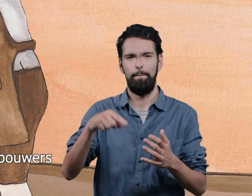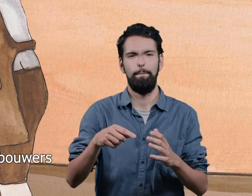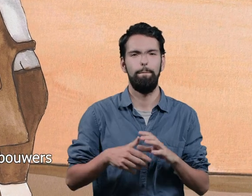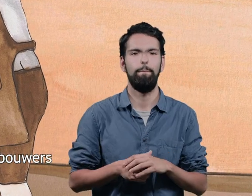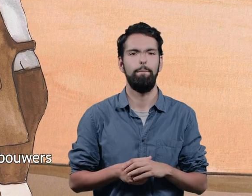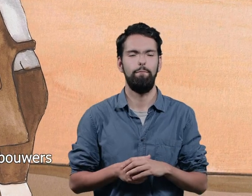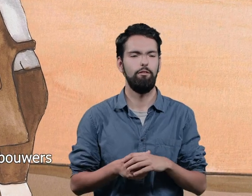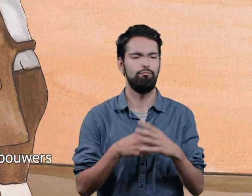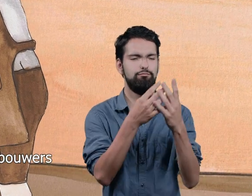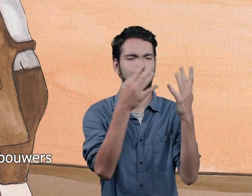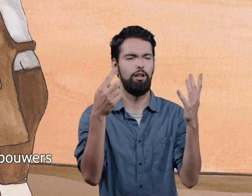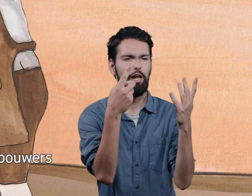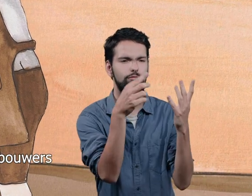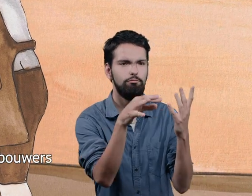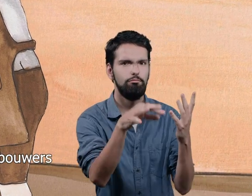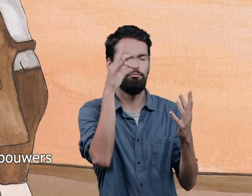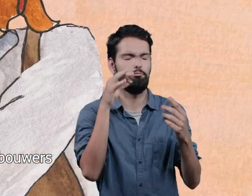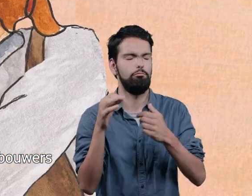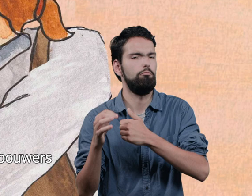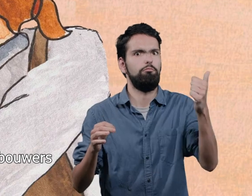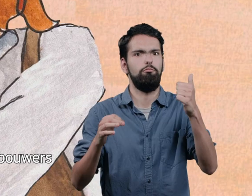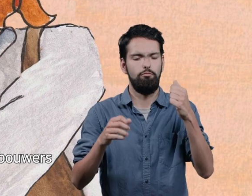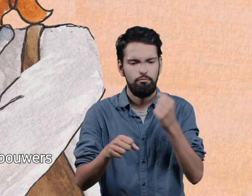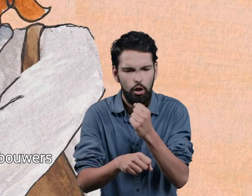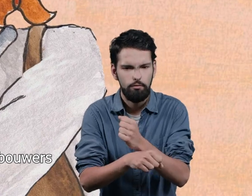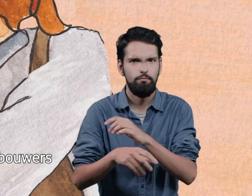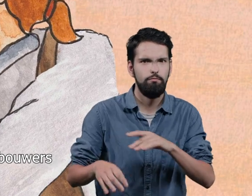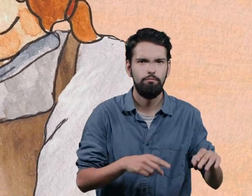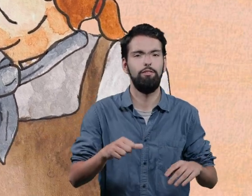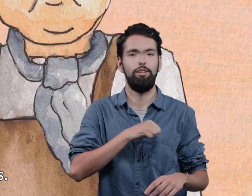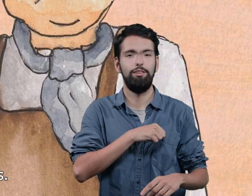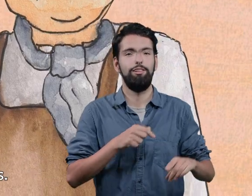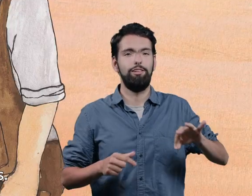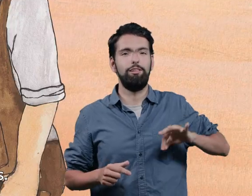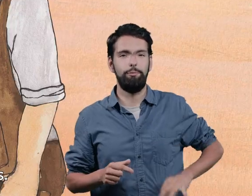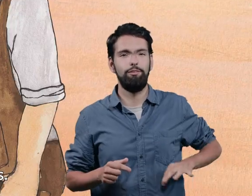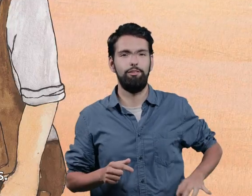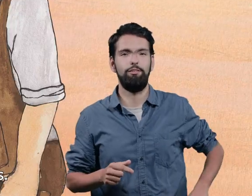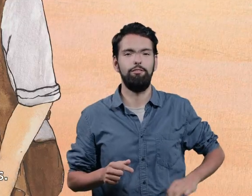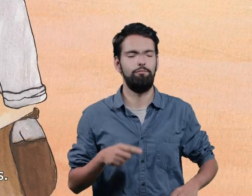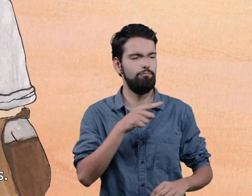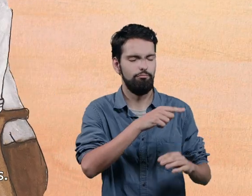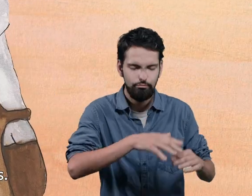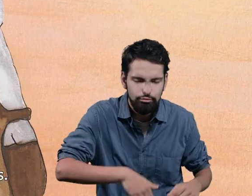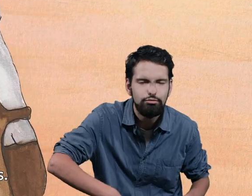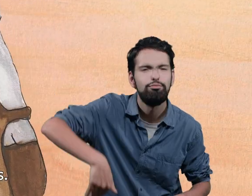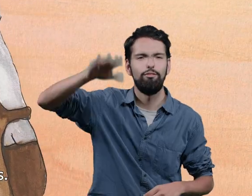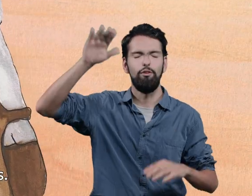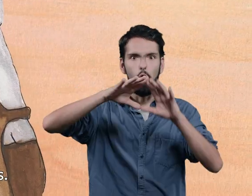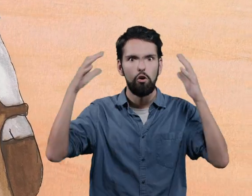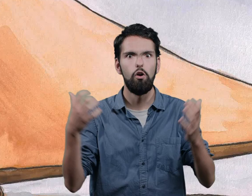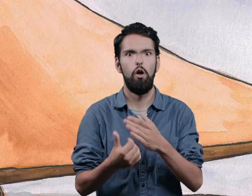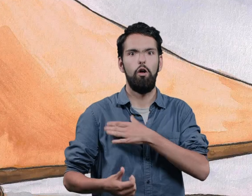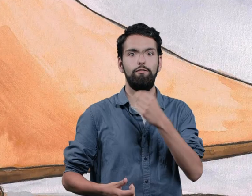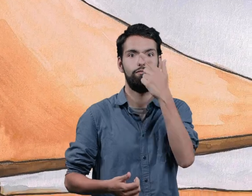van de meest bewonderde orgelbouwers is Arp Snitker uit Hamburg. Hij bouwt in zijn leven wel 170